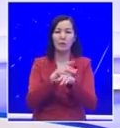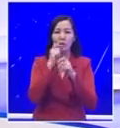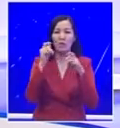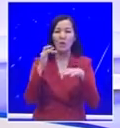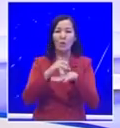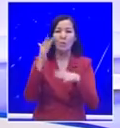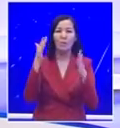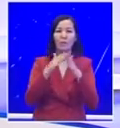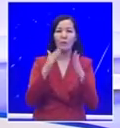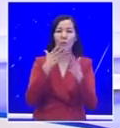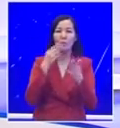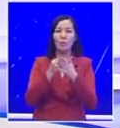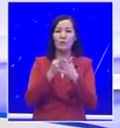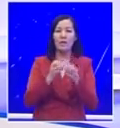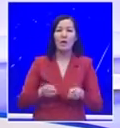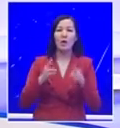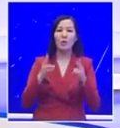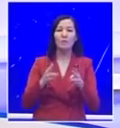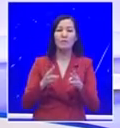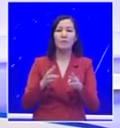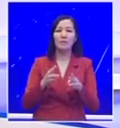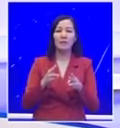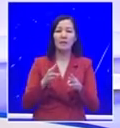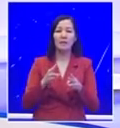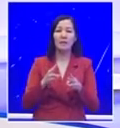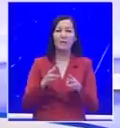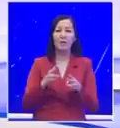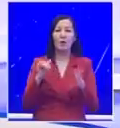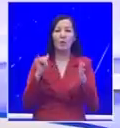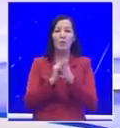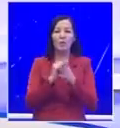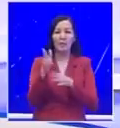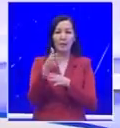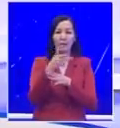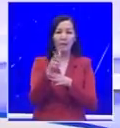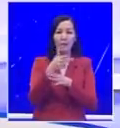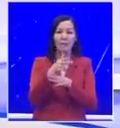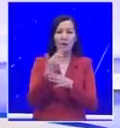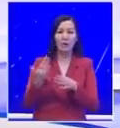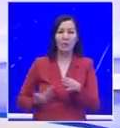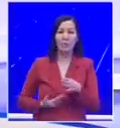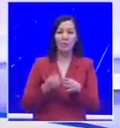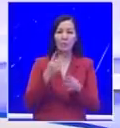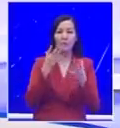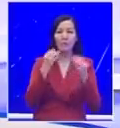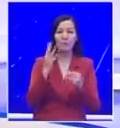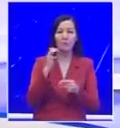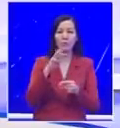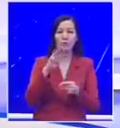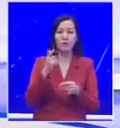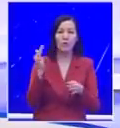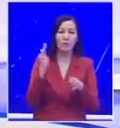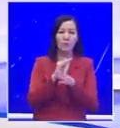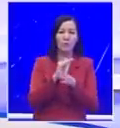үй тұрғындарын өз баспаналарын қауіпсіз етуге көндірді. Орнатылған бейнебақылау үшін коммуналдық есепке бар болғаны 300 теңге